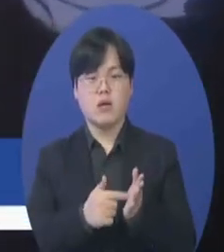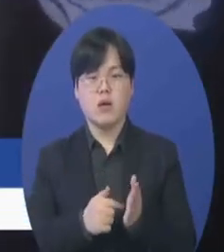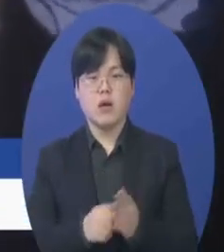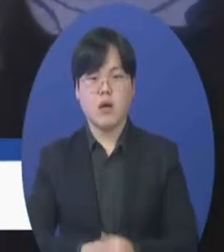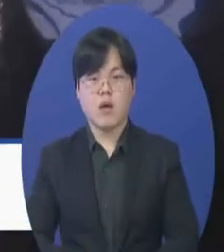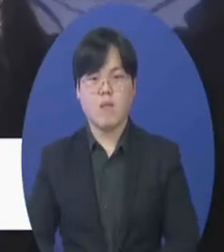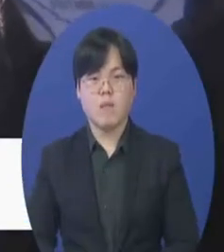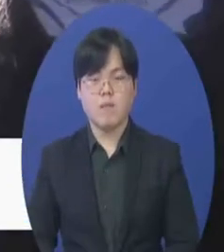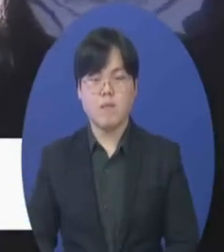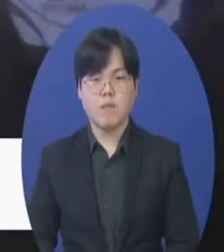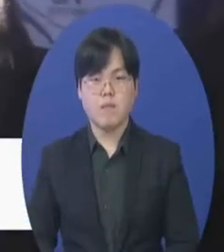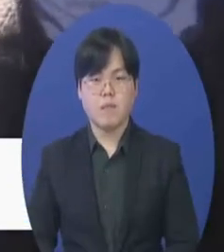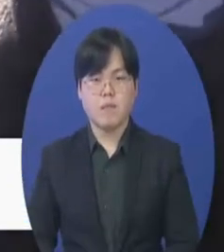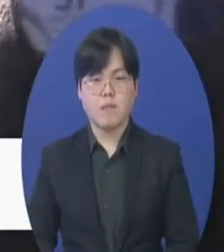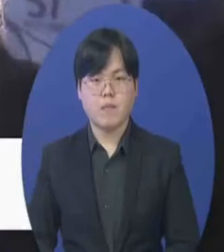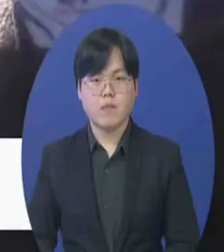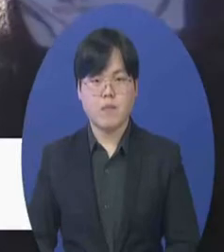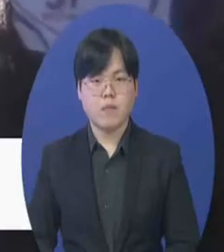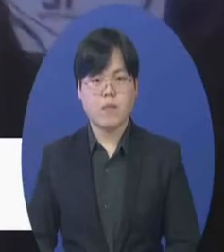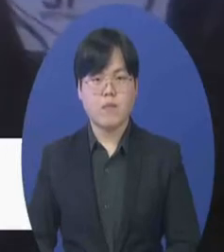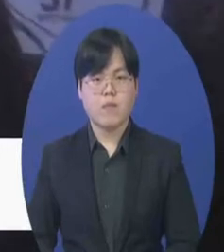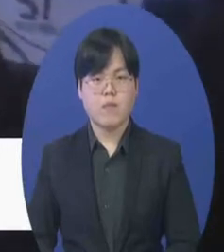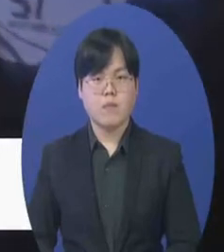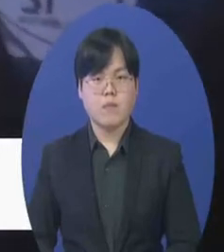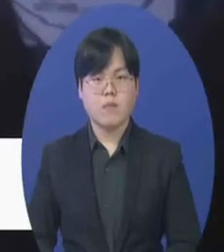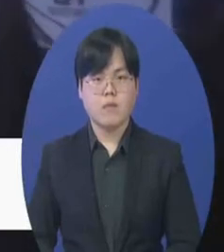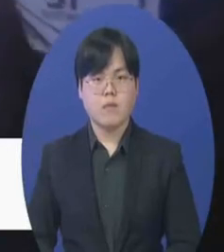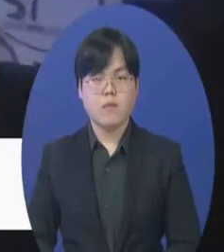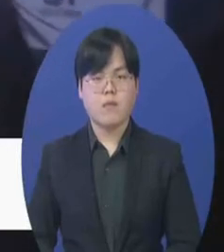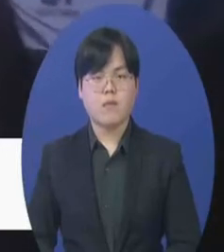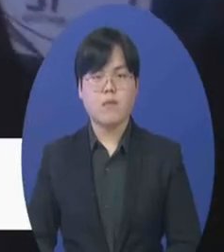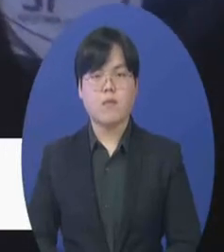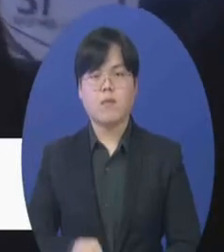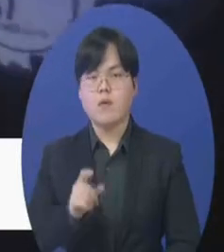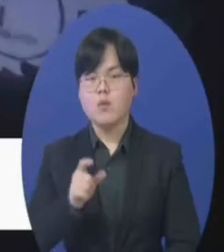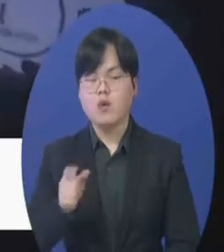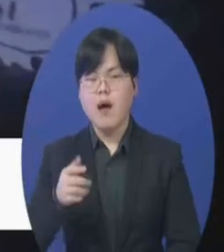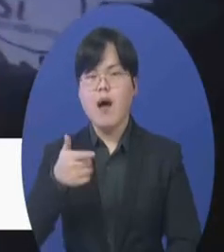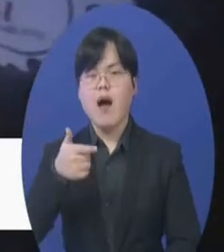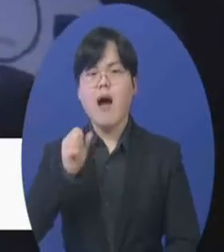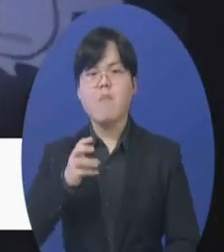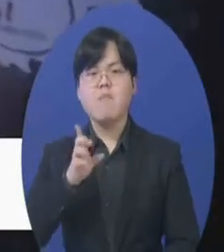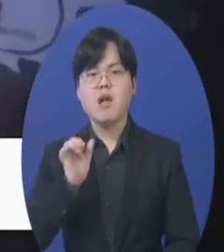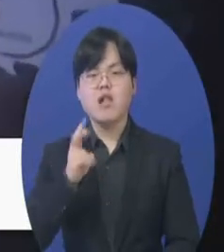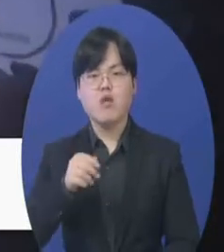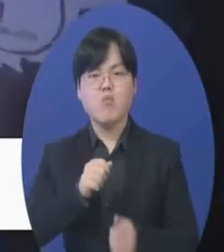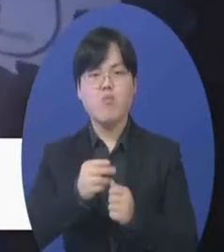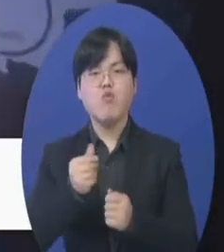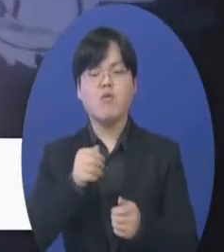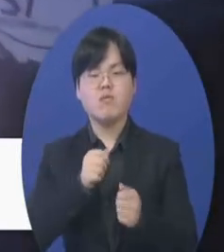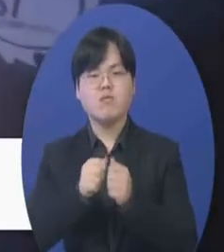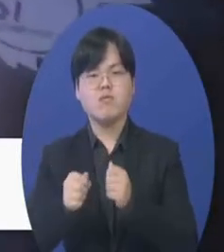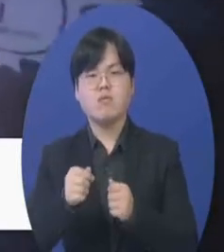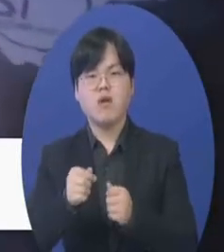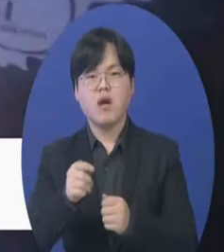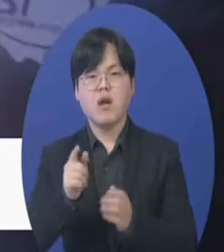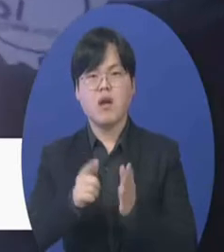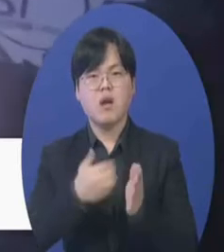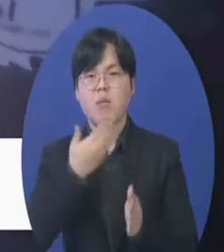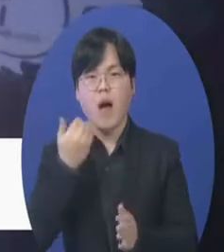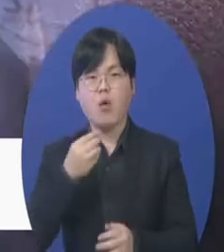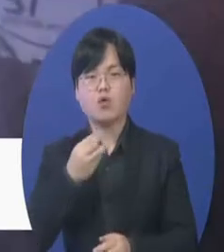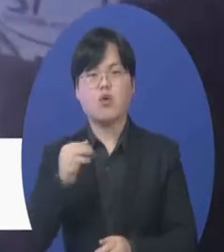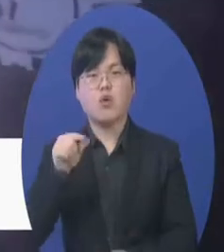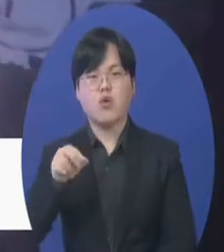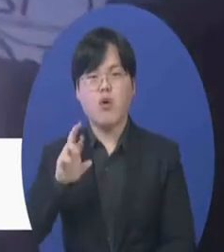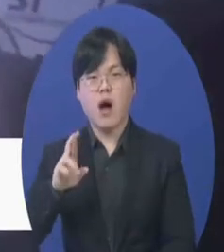Энэ нь үнэхээр бид нэг ер нь энэ гар өдөр мөнгө төлөв солигдсон гэсэн тийм ойлголт ер нь бараг байхгүй шүү.